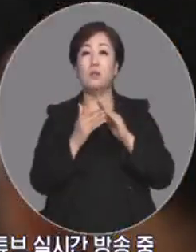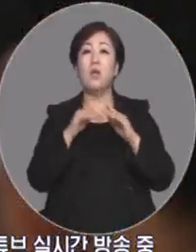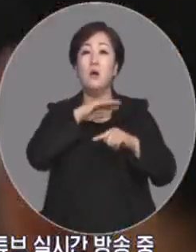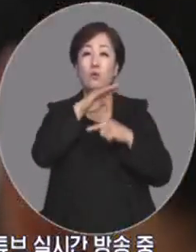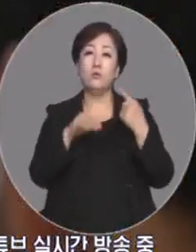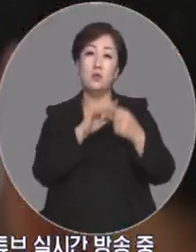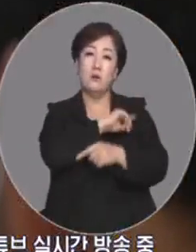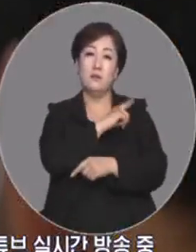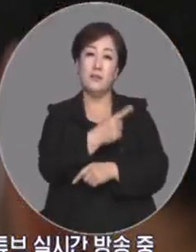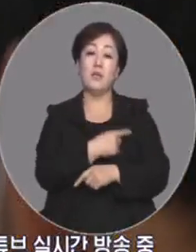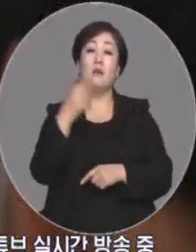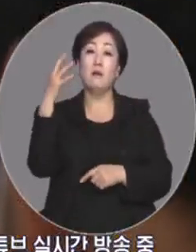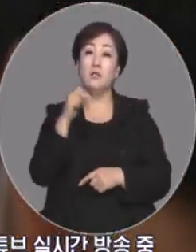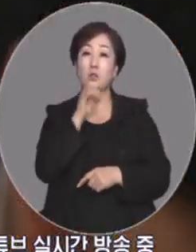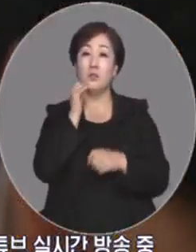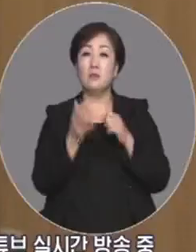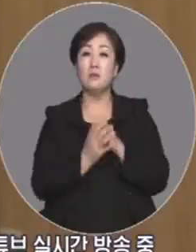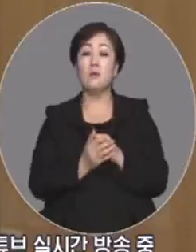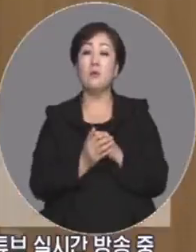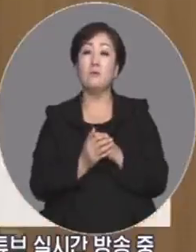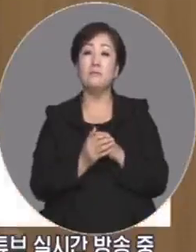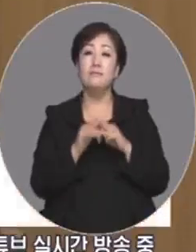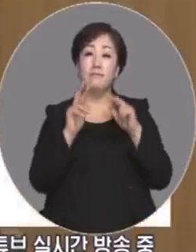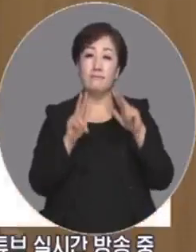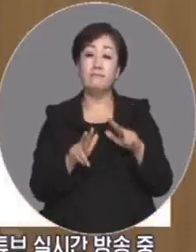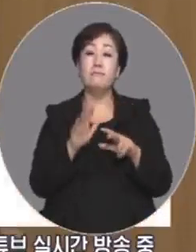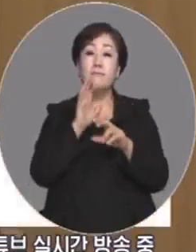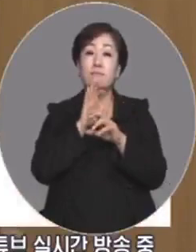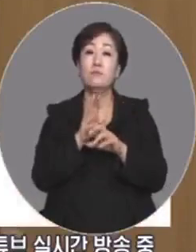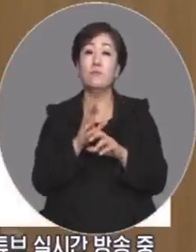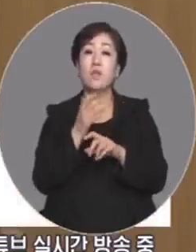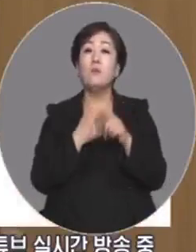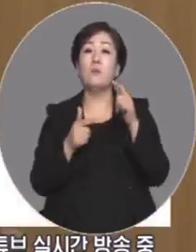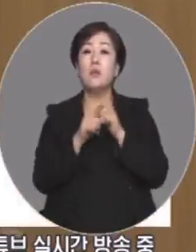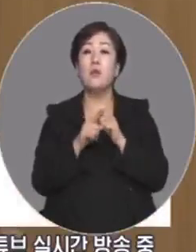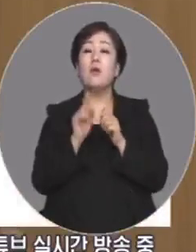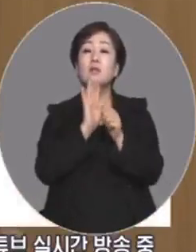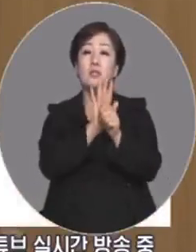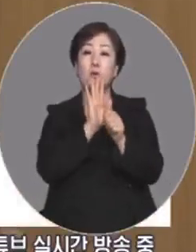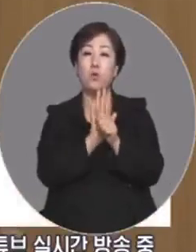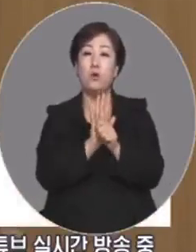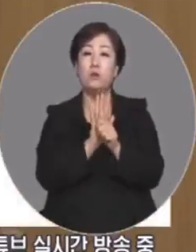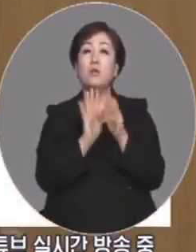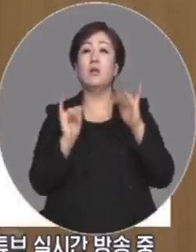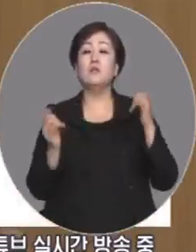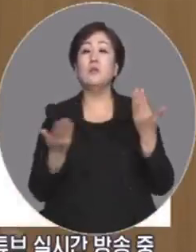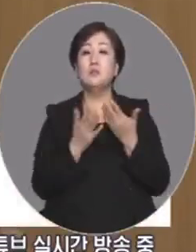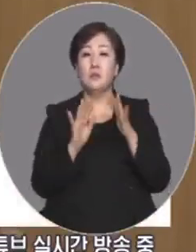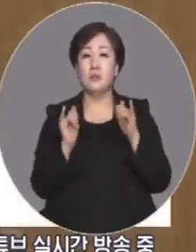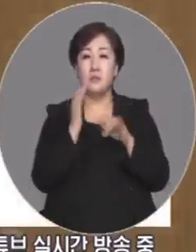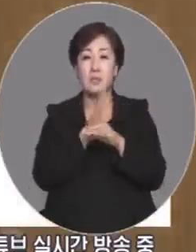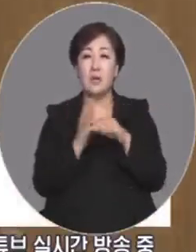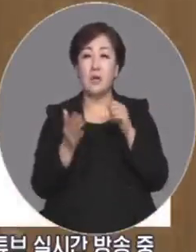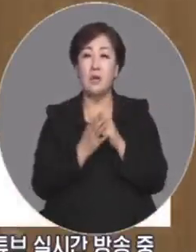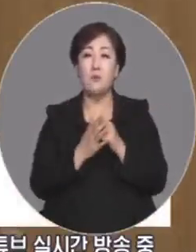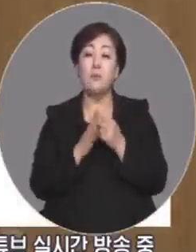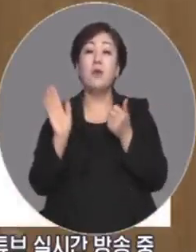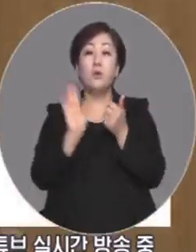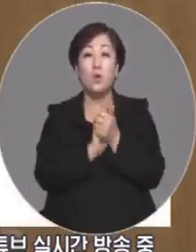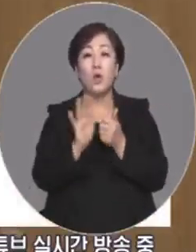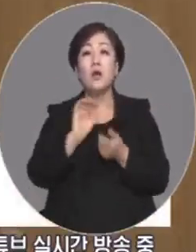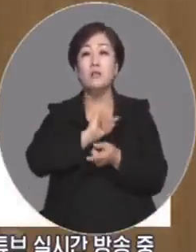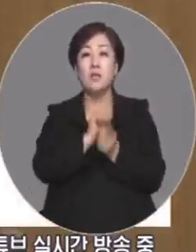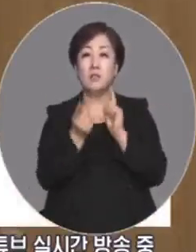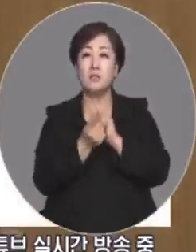따낸다는 계획입니다. 코로나를 돌볼 수 있는 간호 인력, 이분들을 또 요양보호를 대체할 수